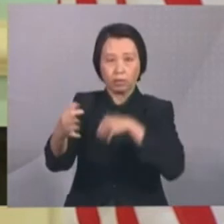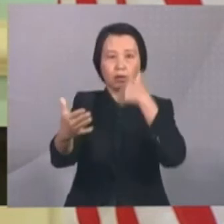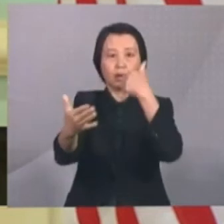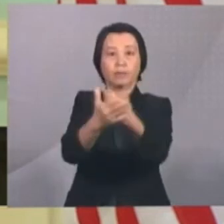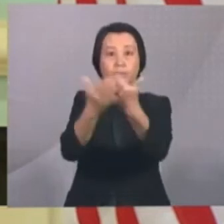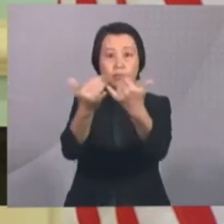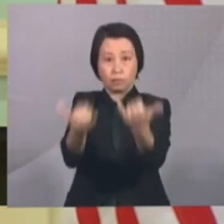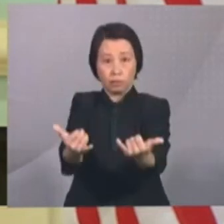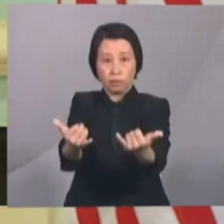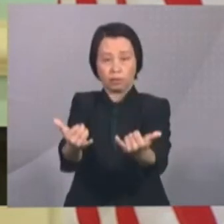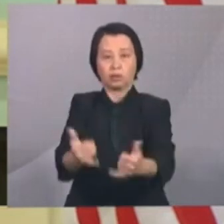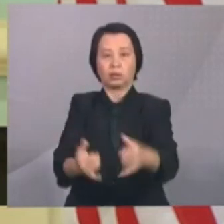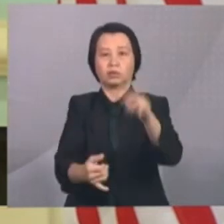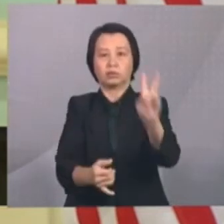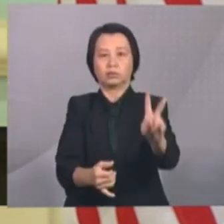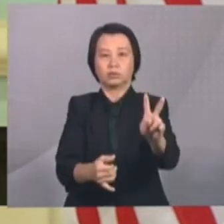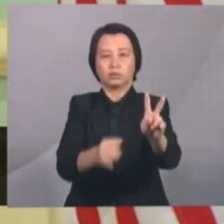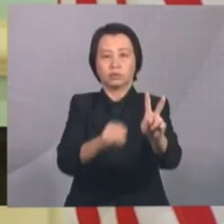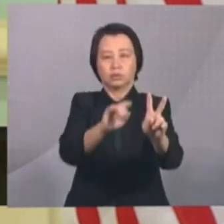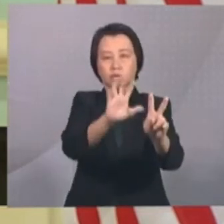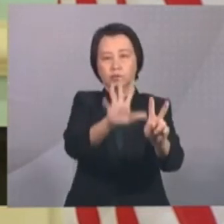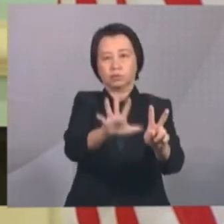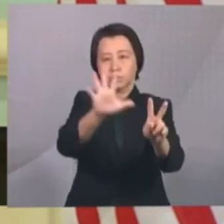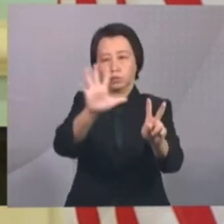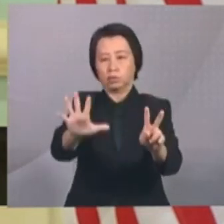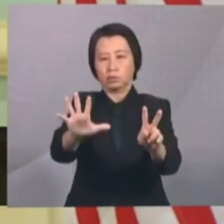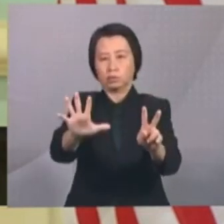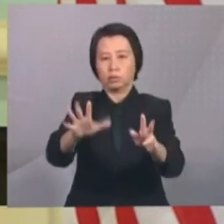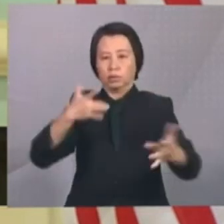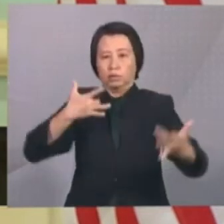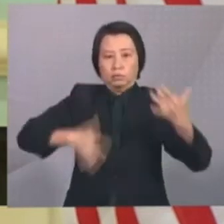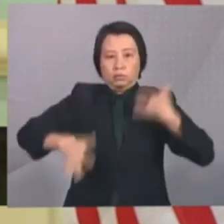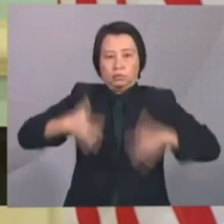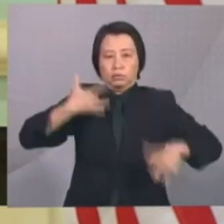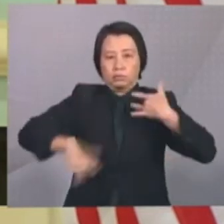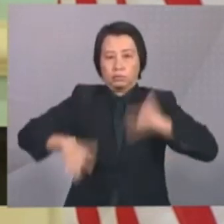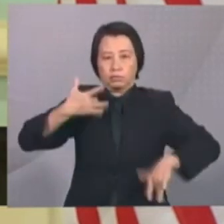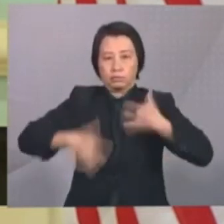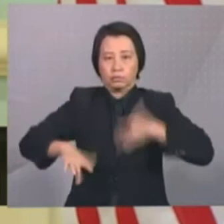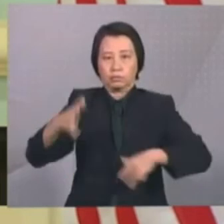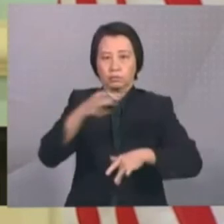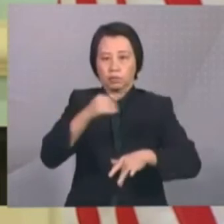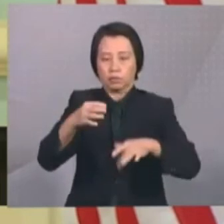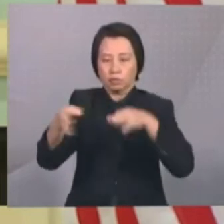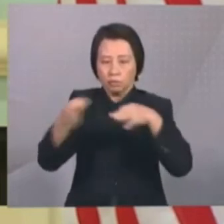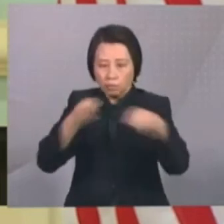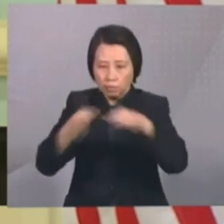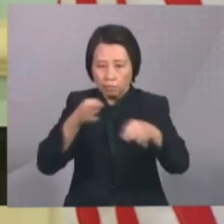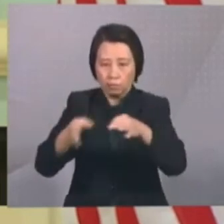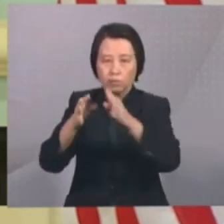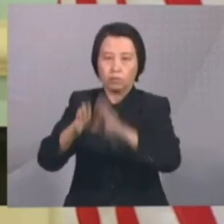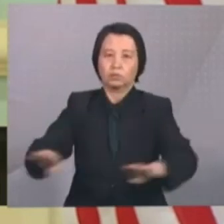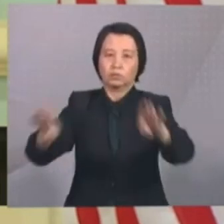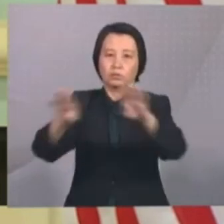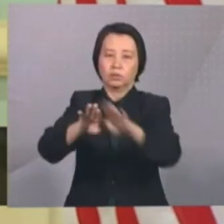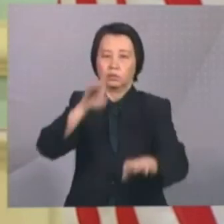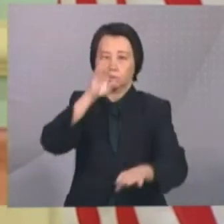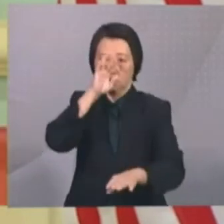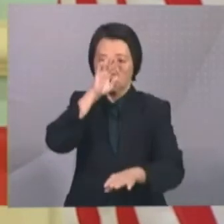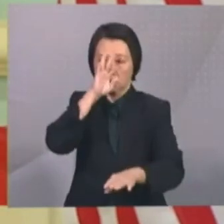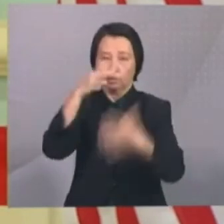kini sebanyak 255 penafsiran dan penjelasan mengenai berita palsu